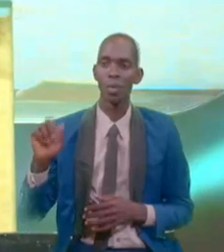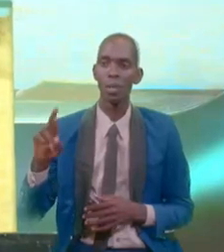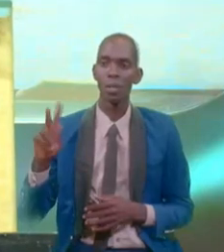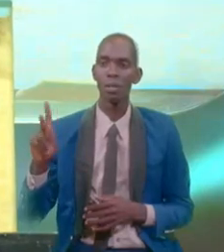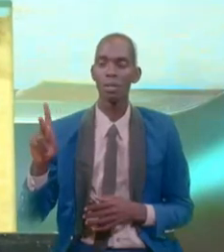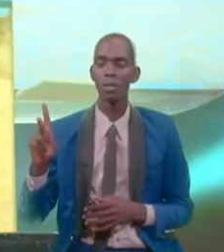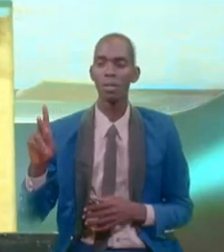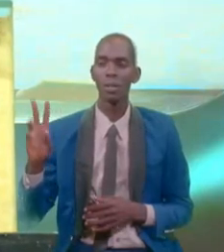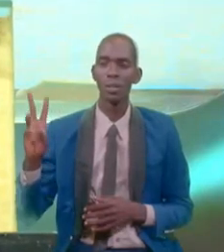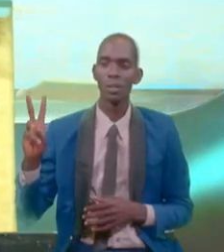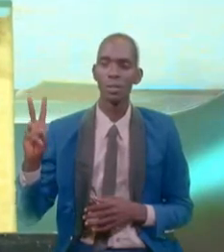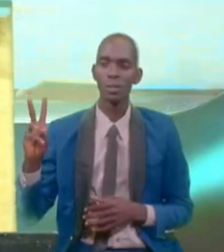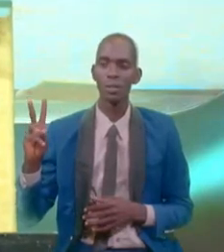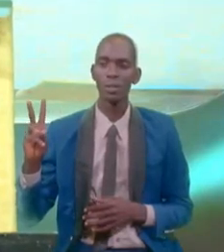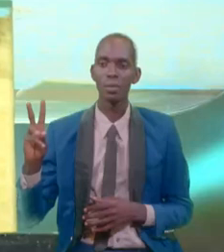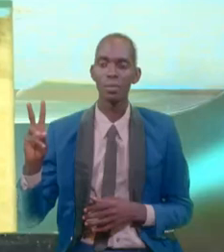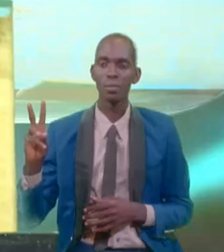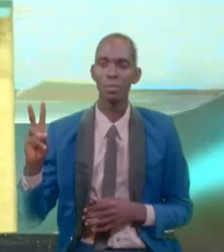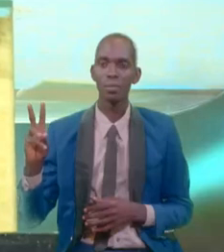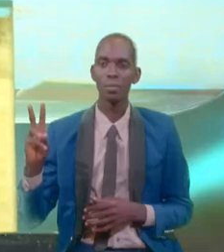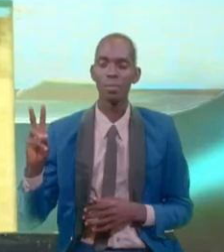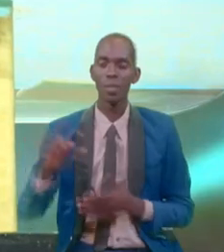Marc au chapitre 16.